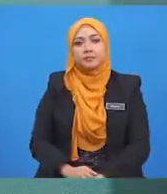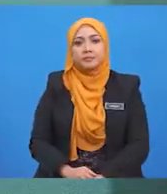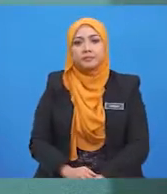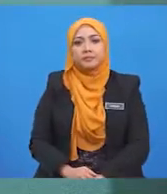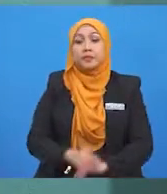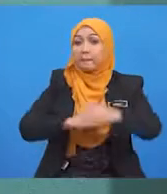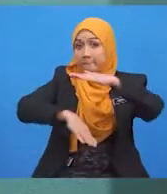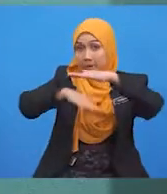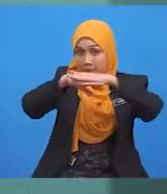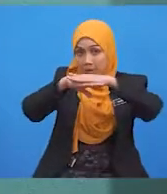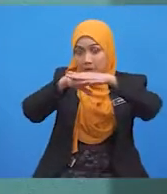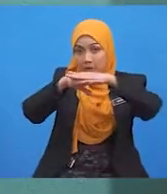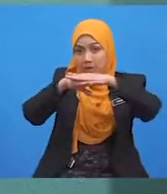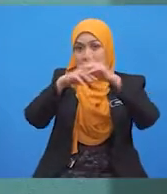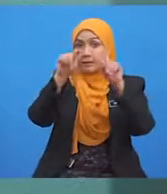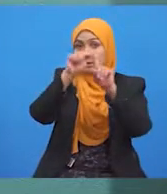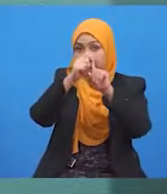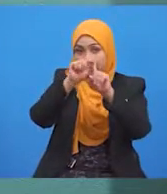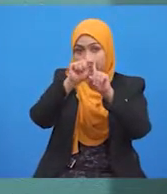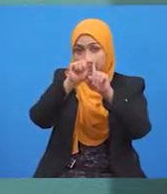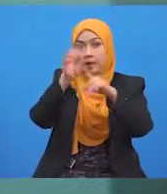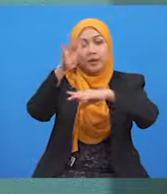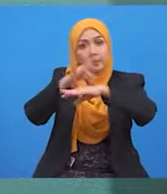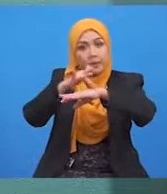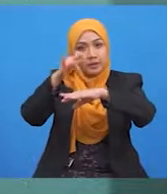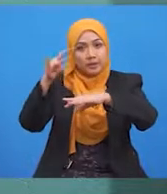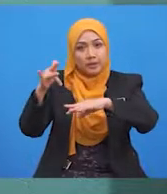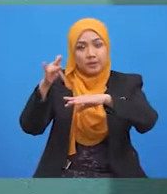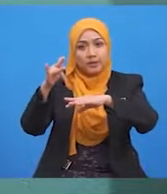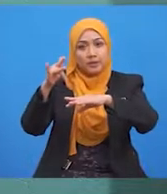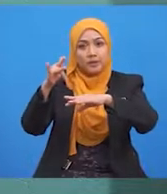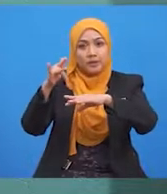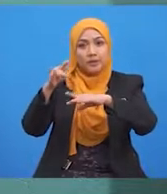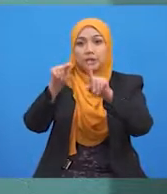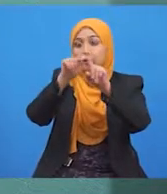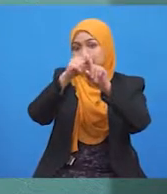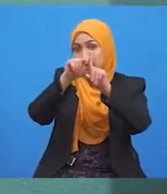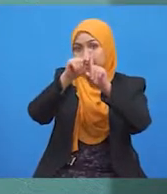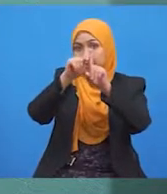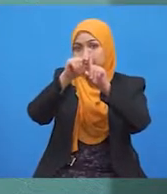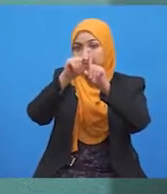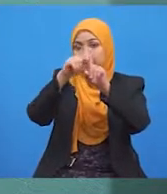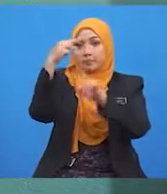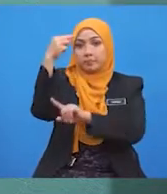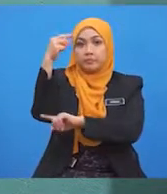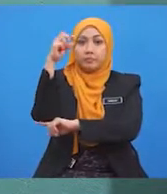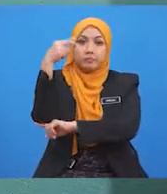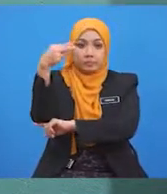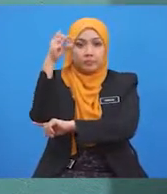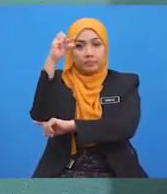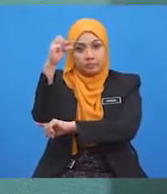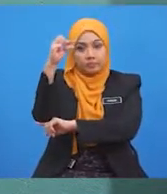bahagian bawah ini dipanggil berbunyi termometer termometer